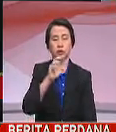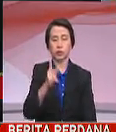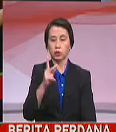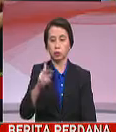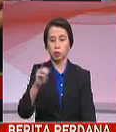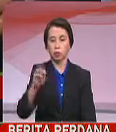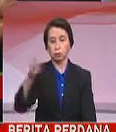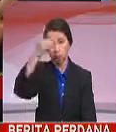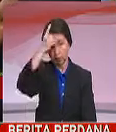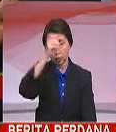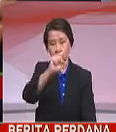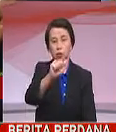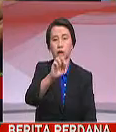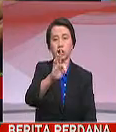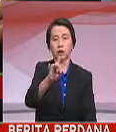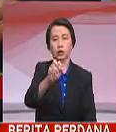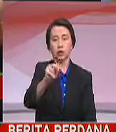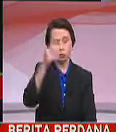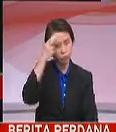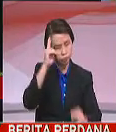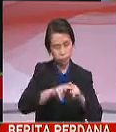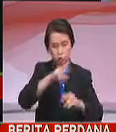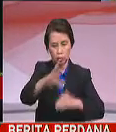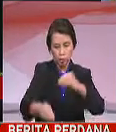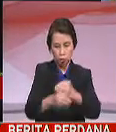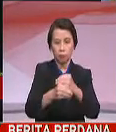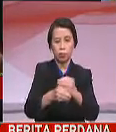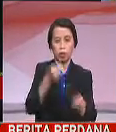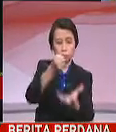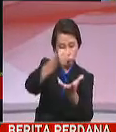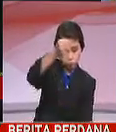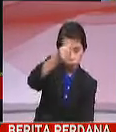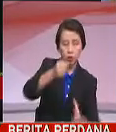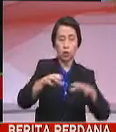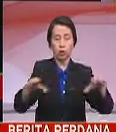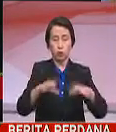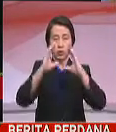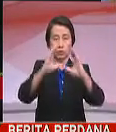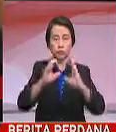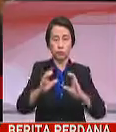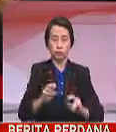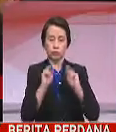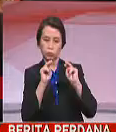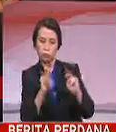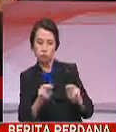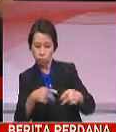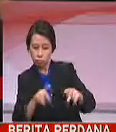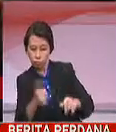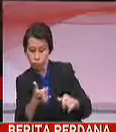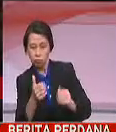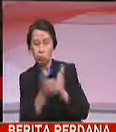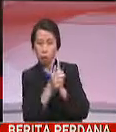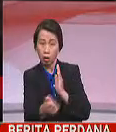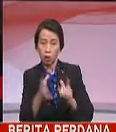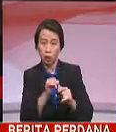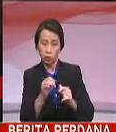Multimedia Datuk Saifuddin Abdullah berkata keputusan meningkatkan jumlah peruntukan itu dibuat setelah melihat potensi bakat